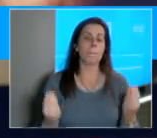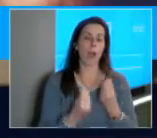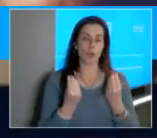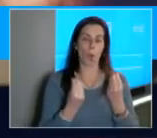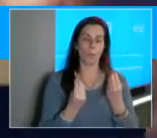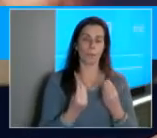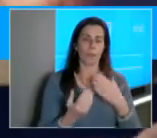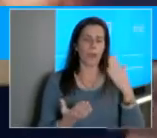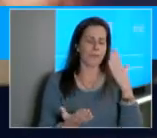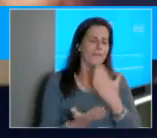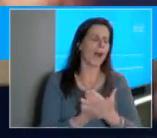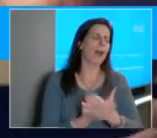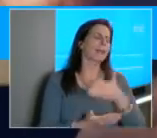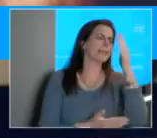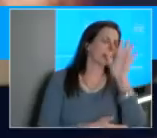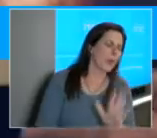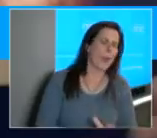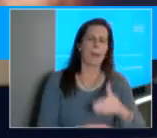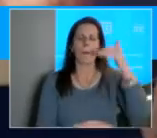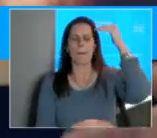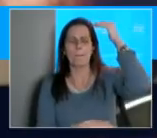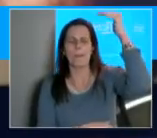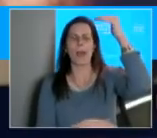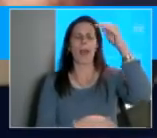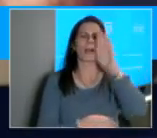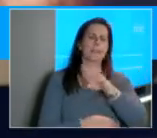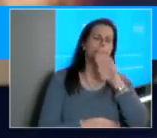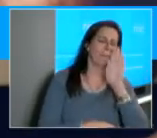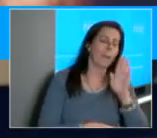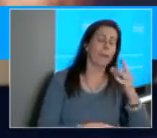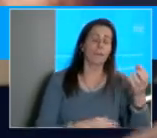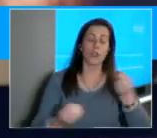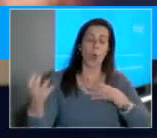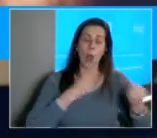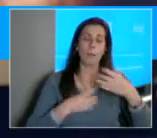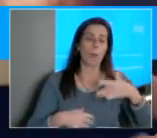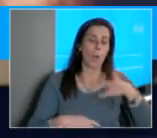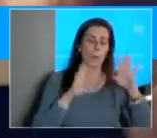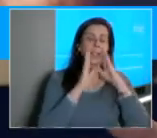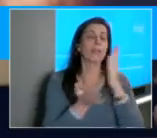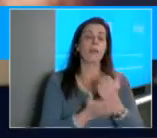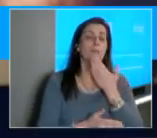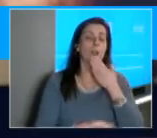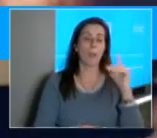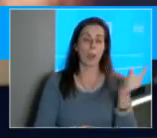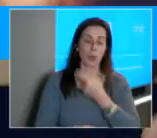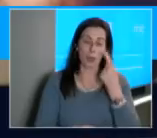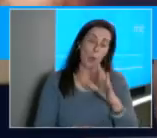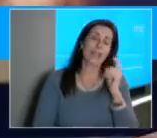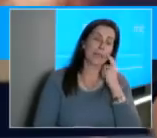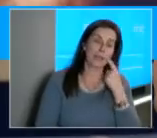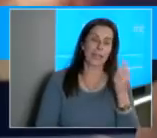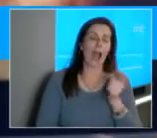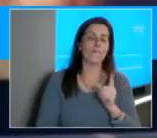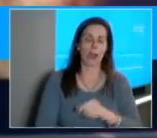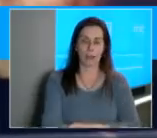אקט. כבר סרטונים, גנץ, ביבי, ביבי נגד גנץ, שאנחנו מקבלים בוואטסאפים, ברשתות החברתיות, זה כבר משעמם את כולם, וזה אולי מצחיק. אבל